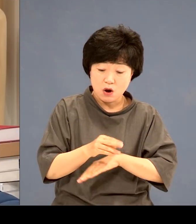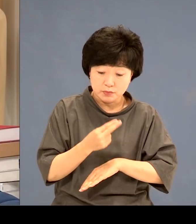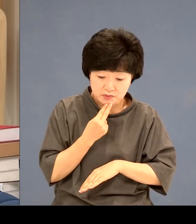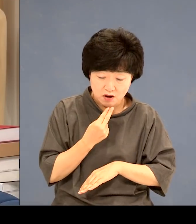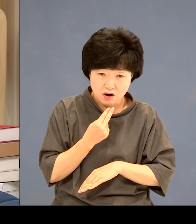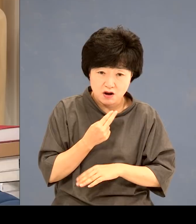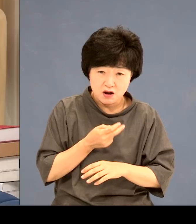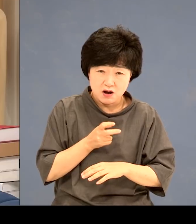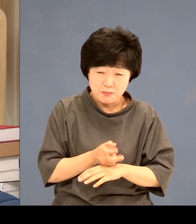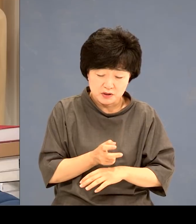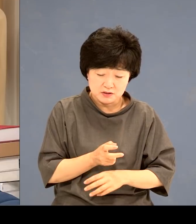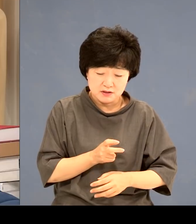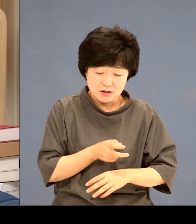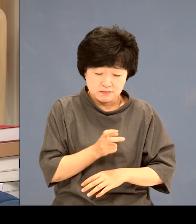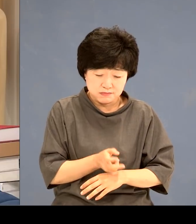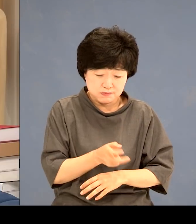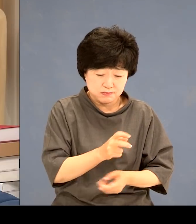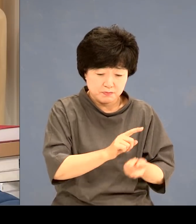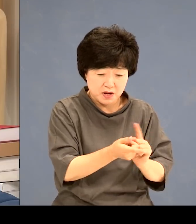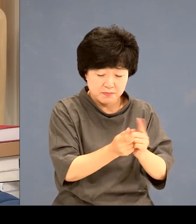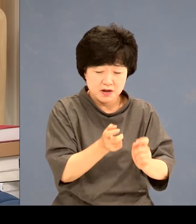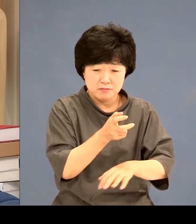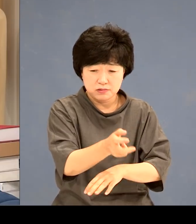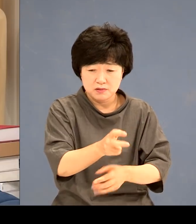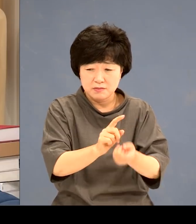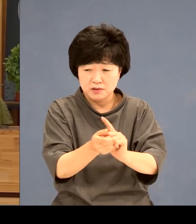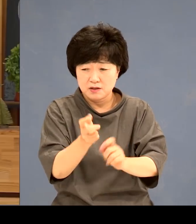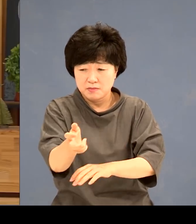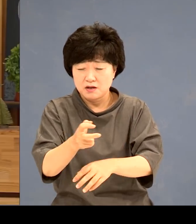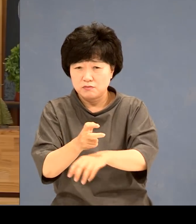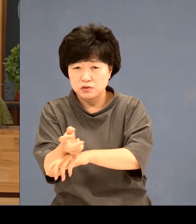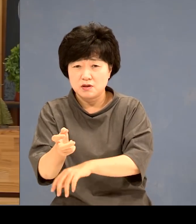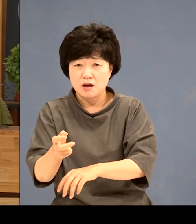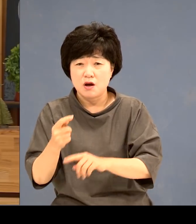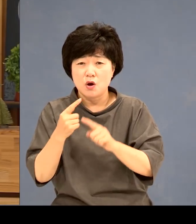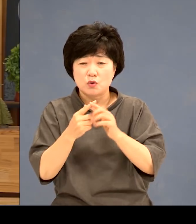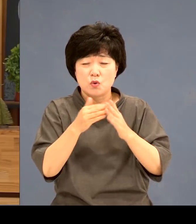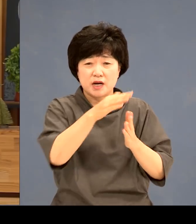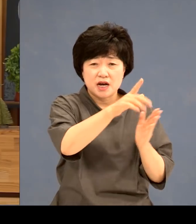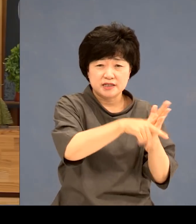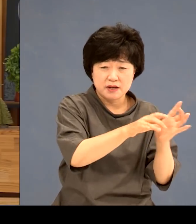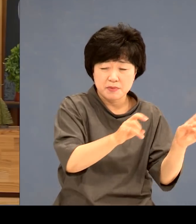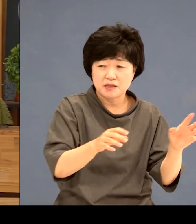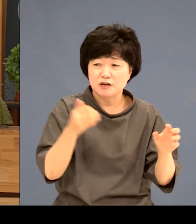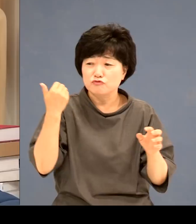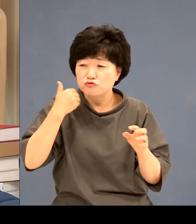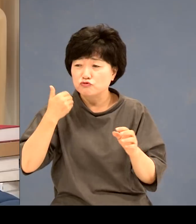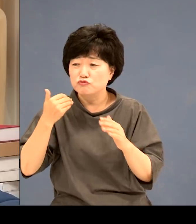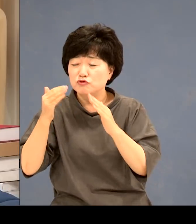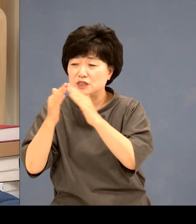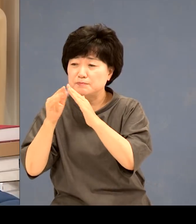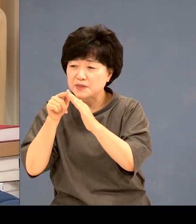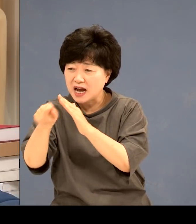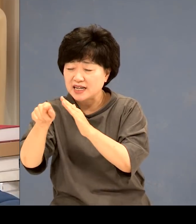수 있는 거리를 차가 없으면 이렇게 버스로 이제 2번, 3번 막 바꿔 타고 교회 갈 때마다 누구 생일